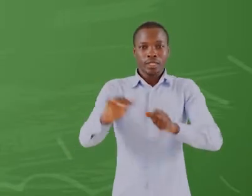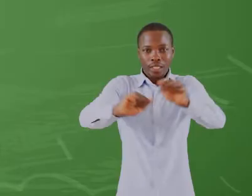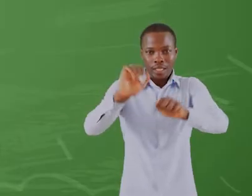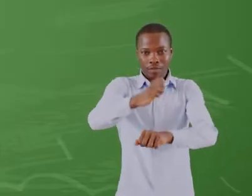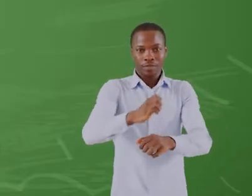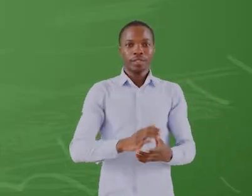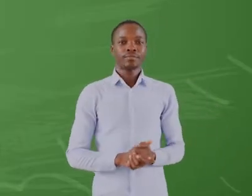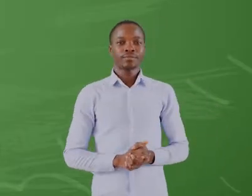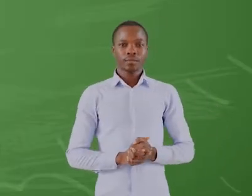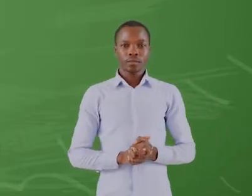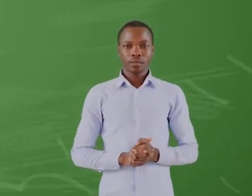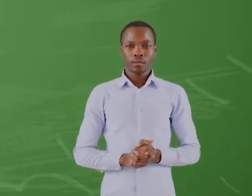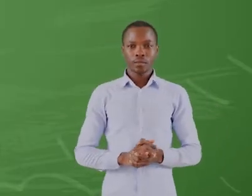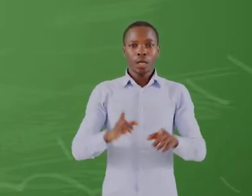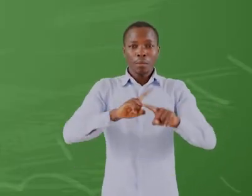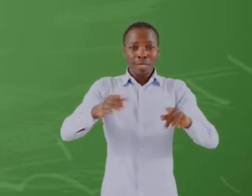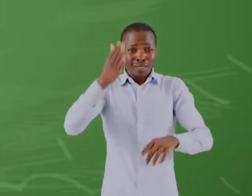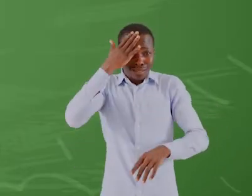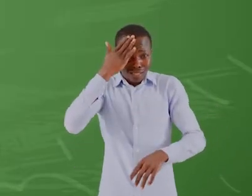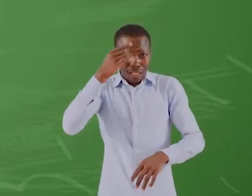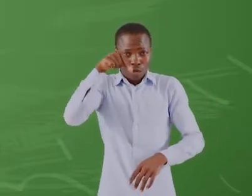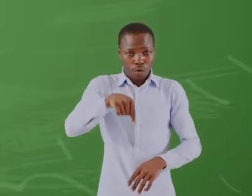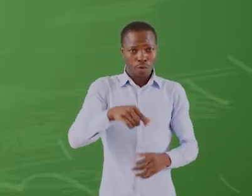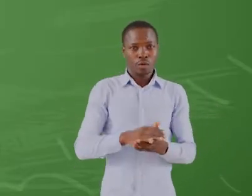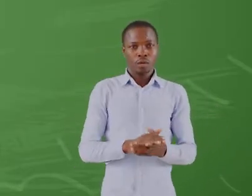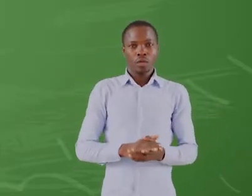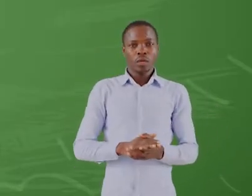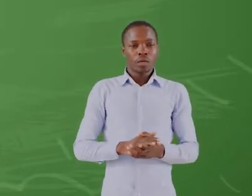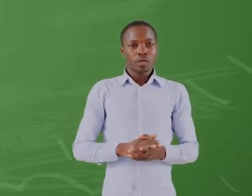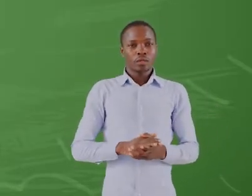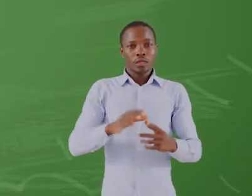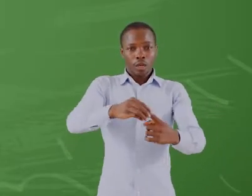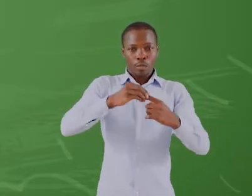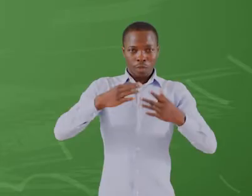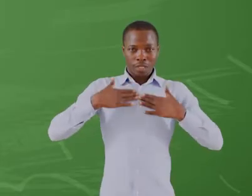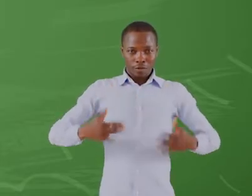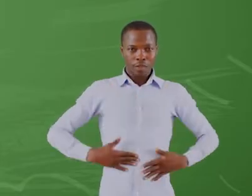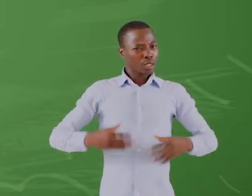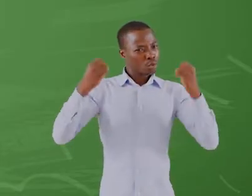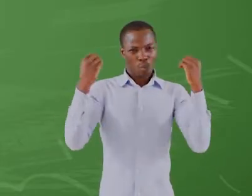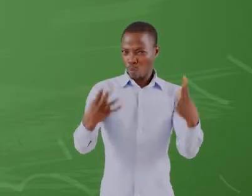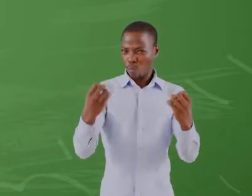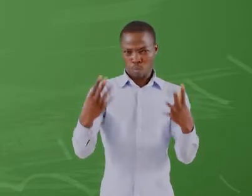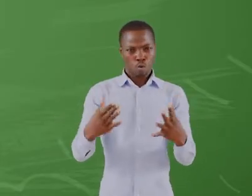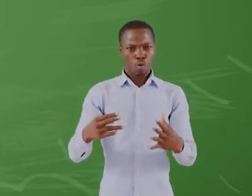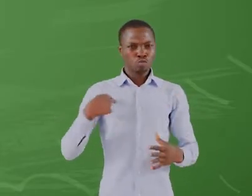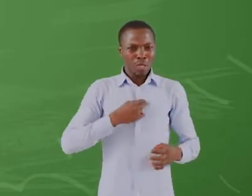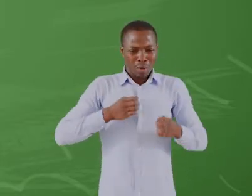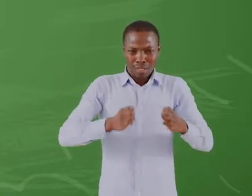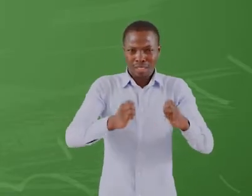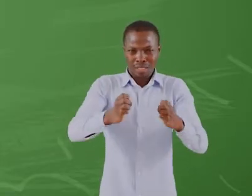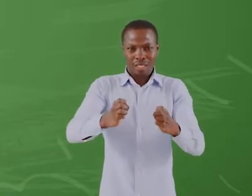des activités. Mais sachant que les propriétés physiques sont nombreuses, nous